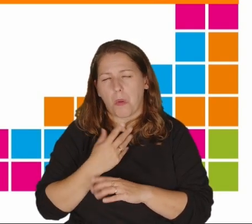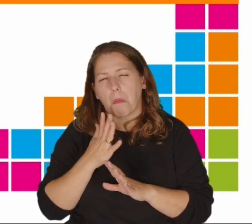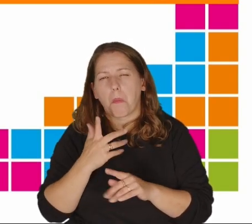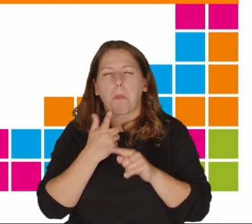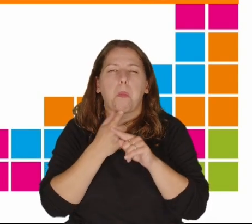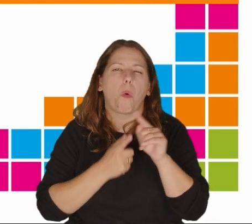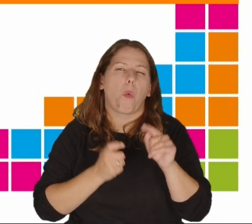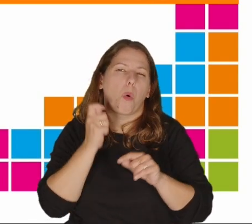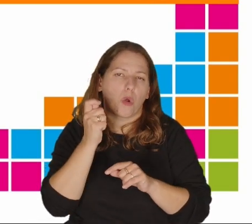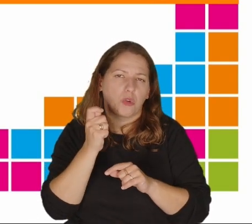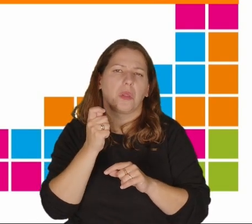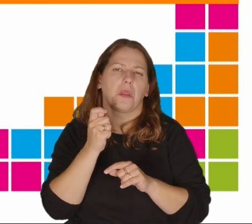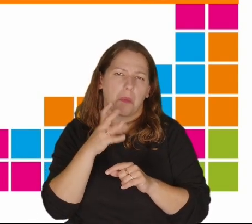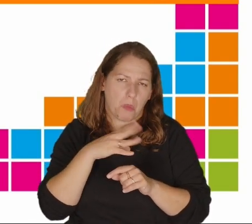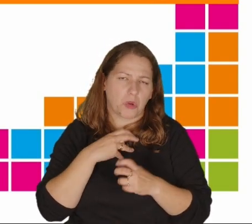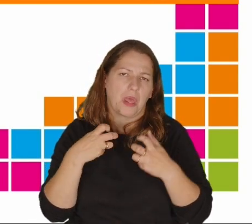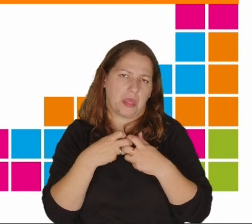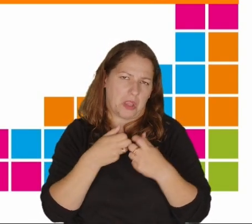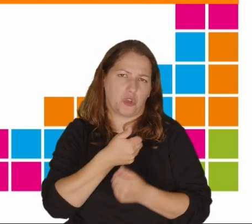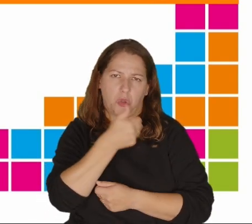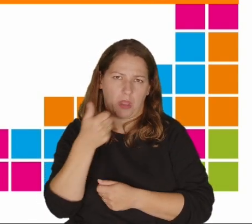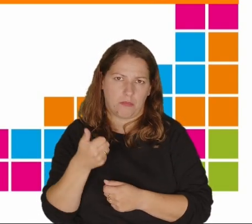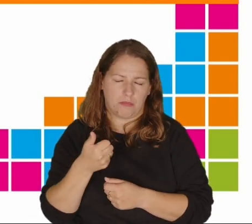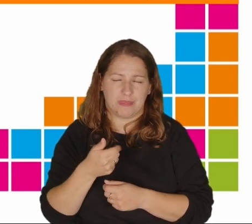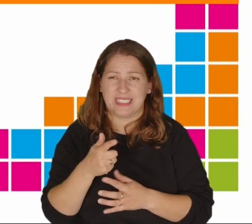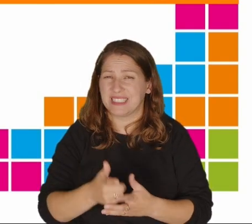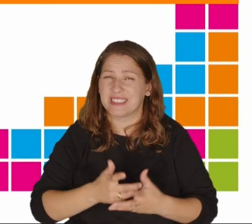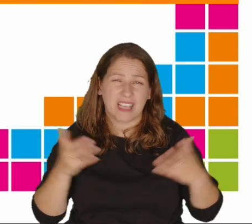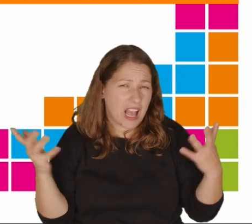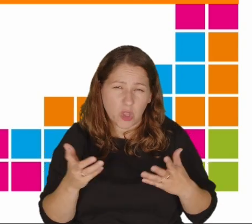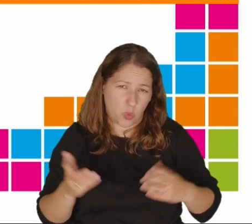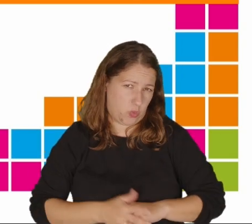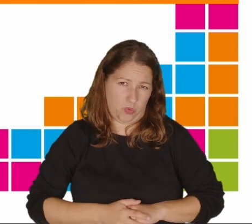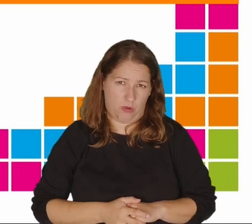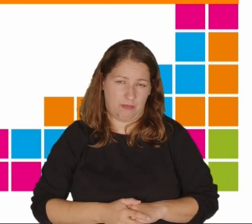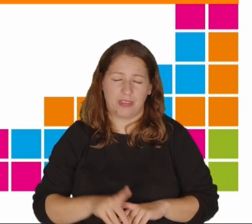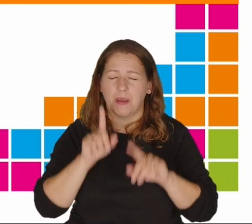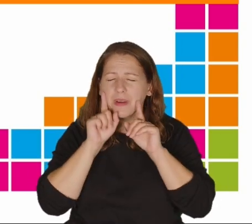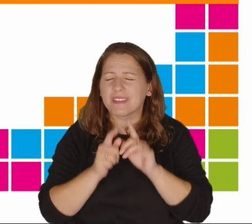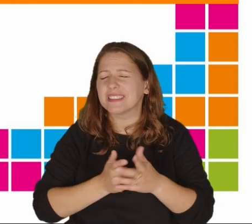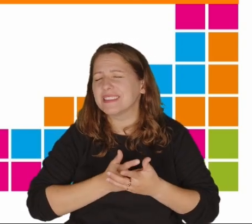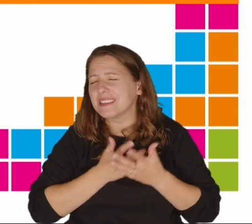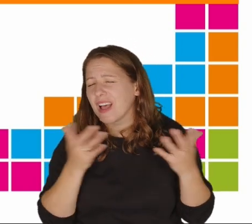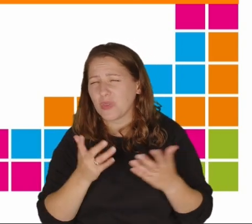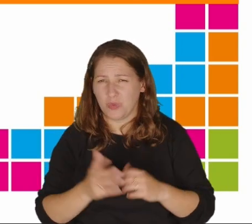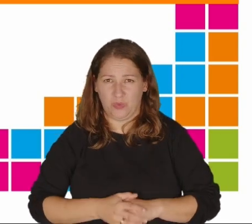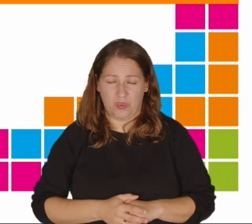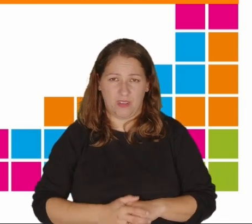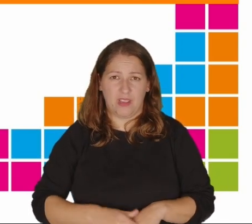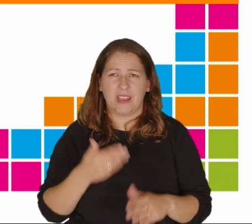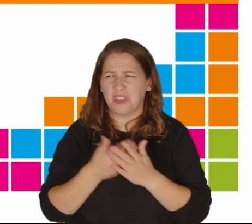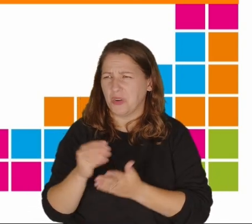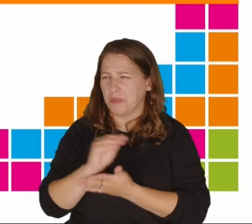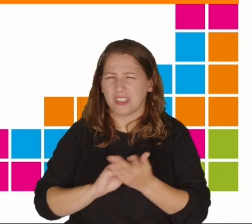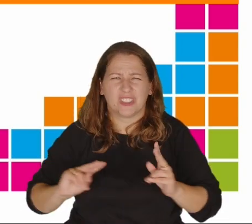0,5 godziny ekranów internetu dziennie. To jest za dużo. To jest naprawdę bardzo dużo. Dlaczego tak